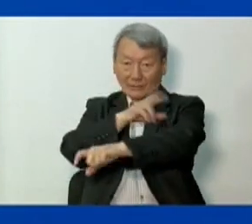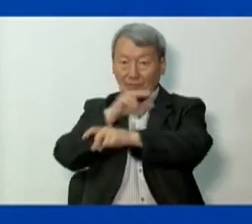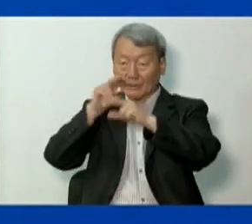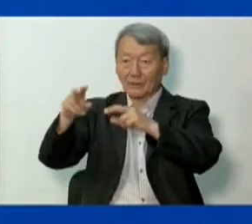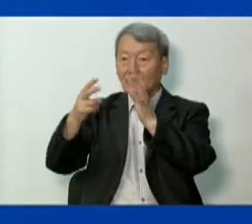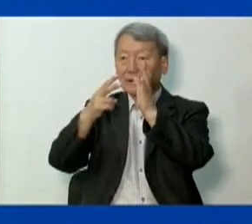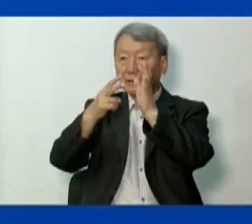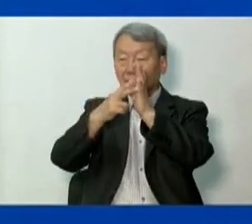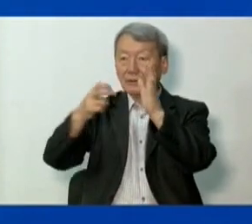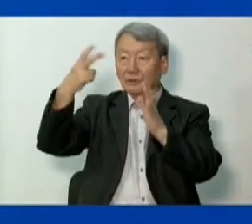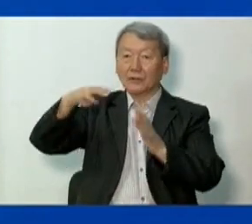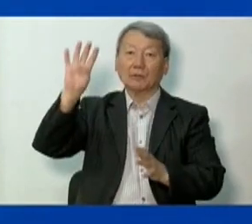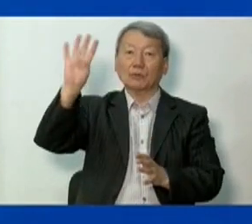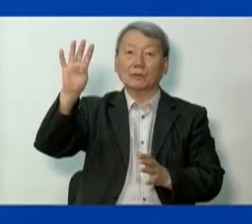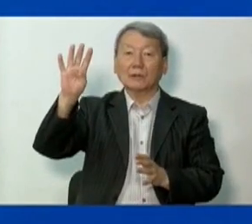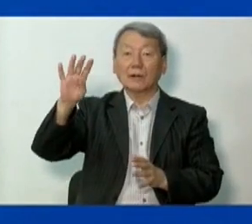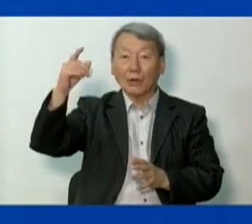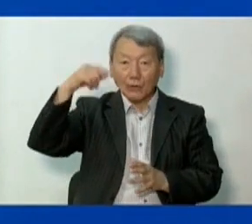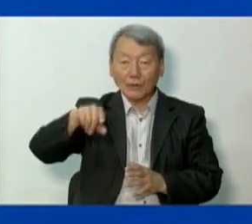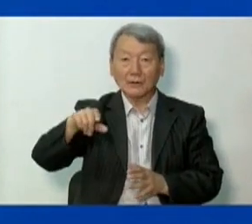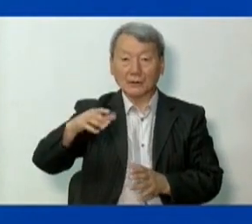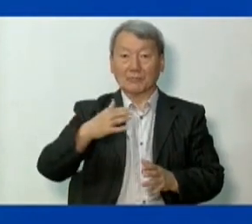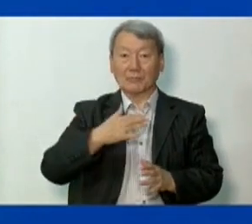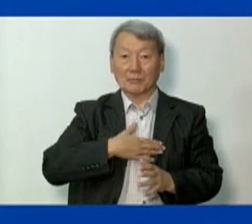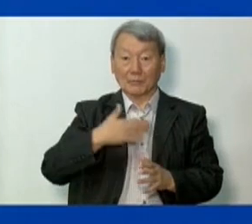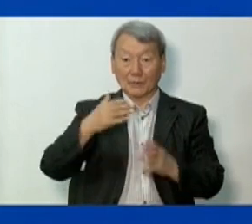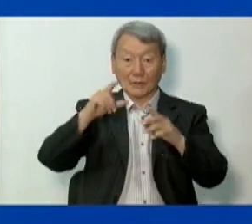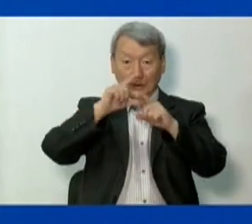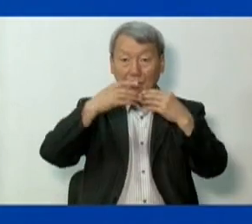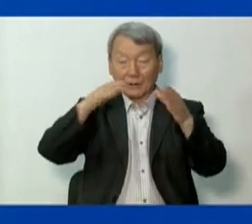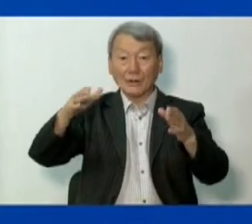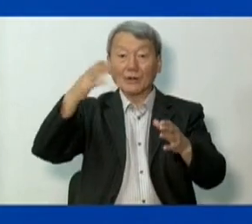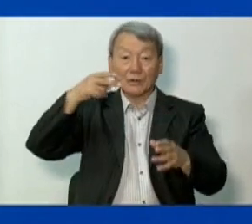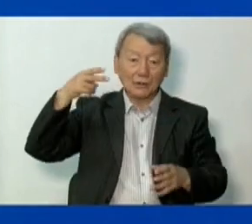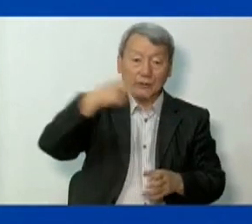саны 724. Ошондо биздин чыгарылгандардын жалпы саны